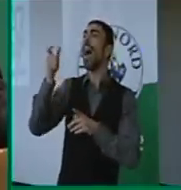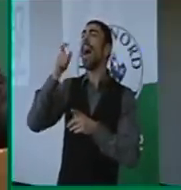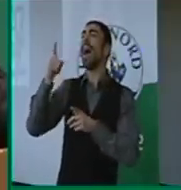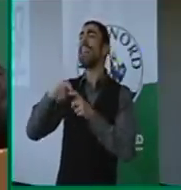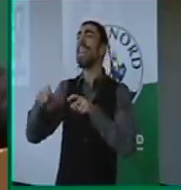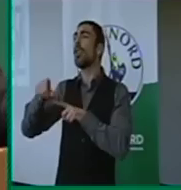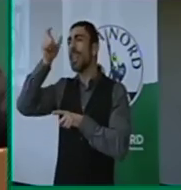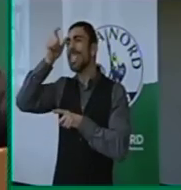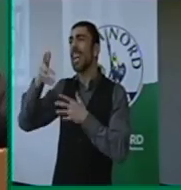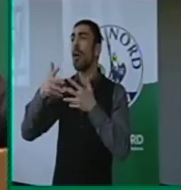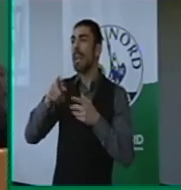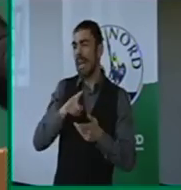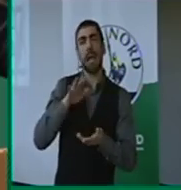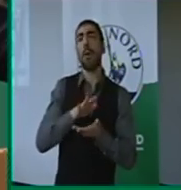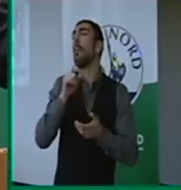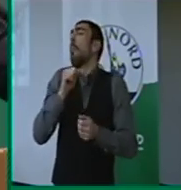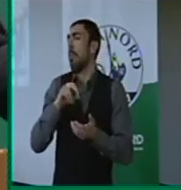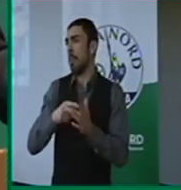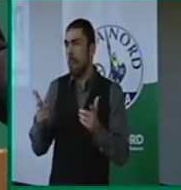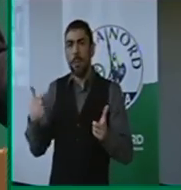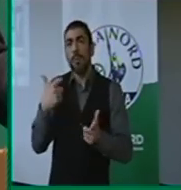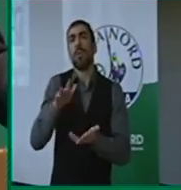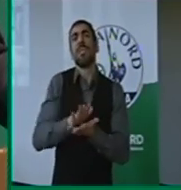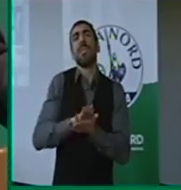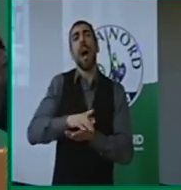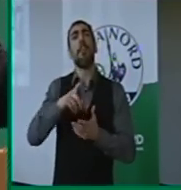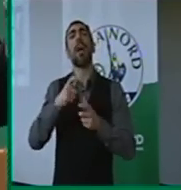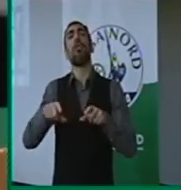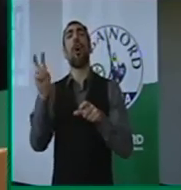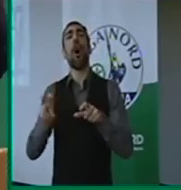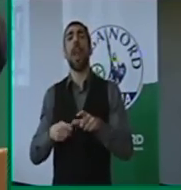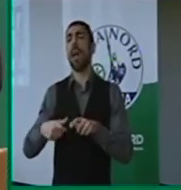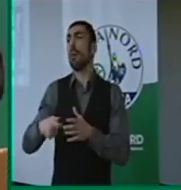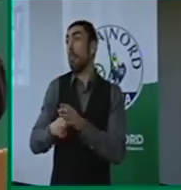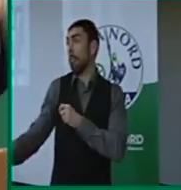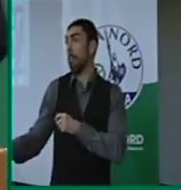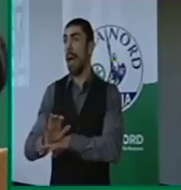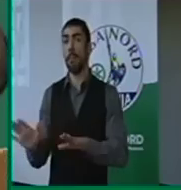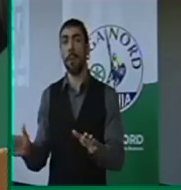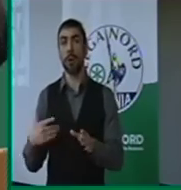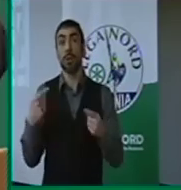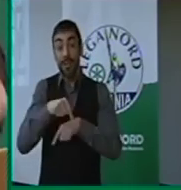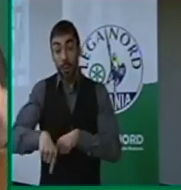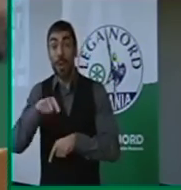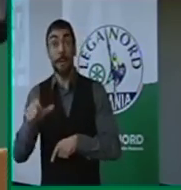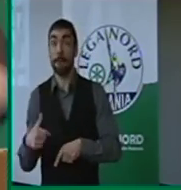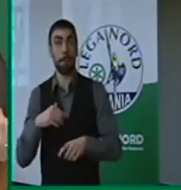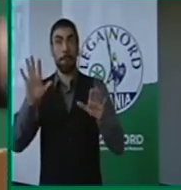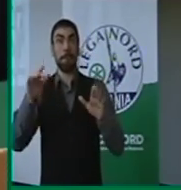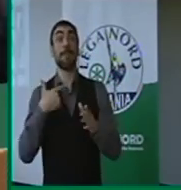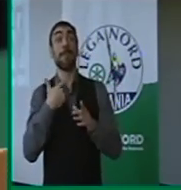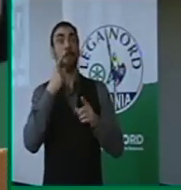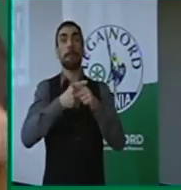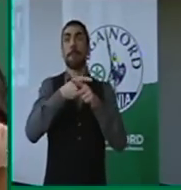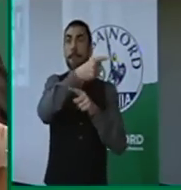Stato americani avrebbero stampato dollari e avrebbero ripagato con quello no Invece da noi hanno detto Ah guarda c'è la